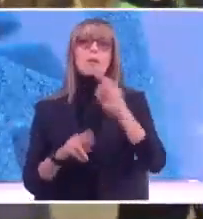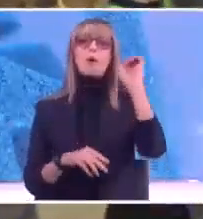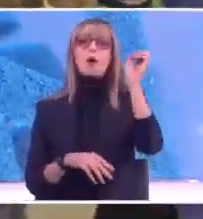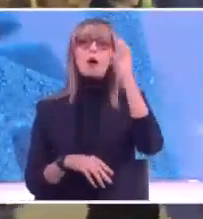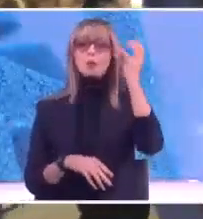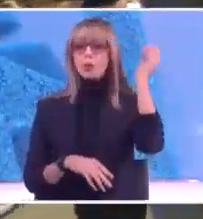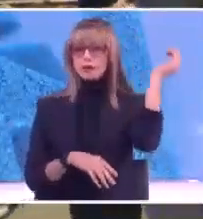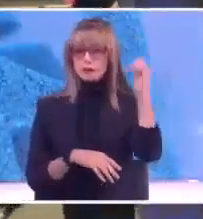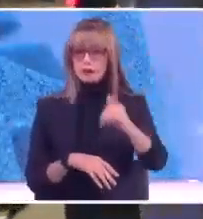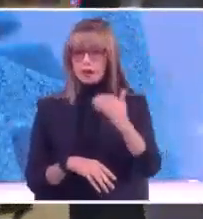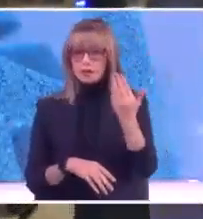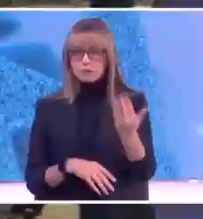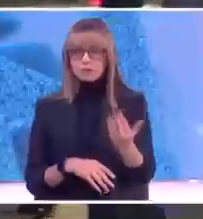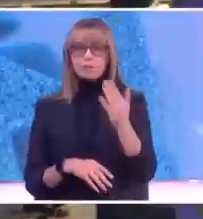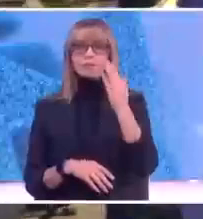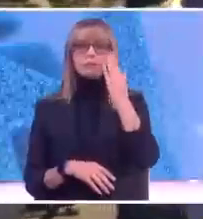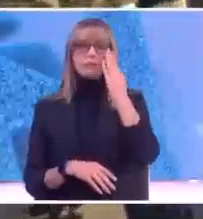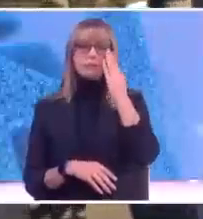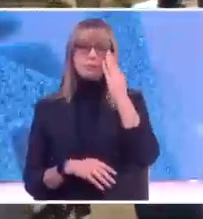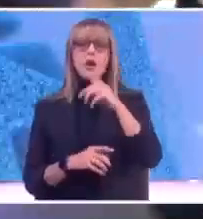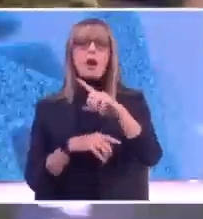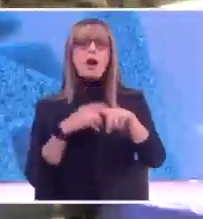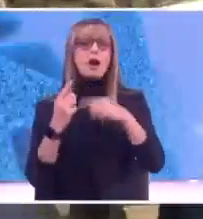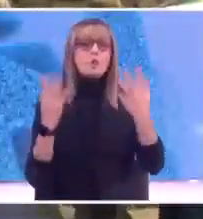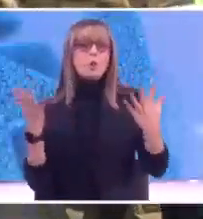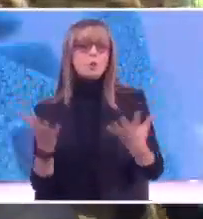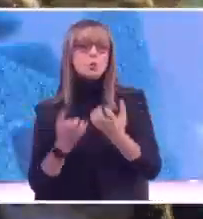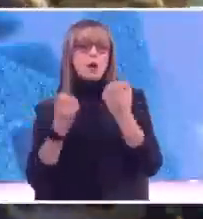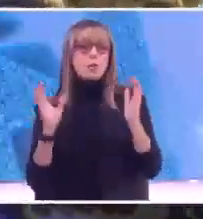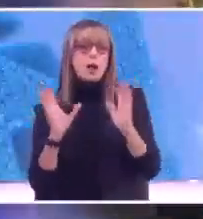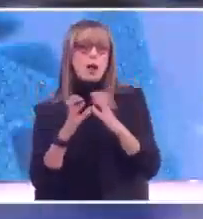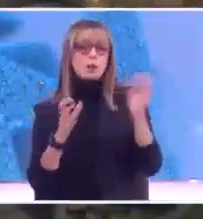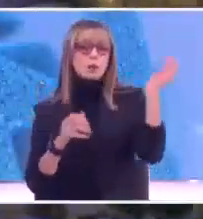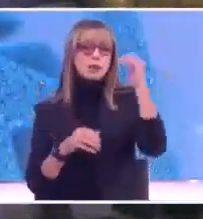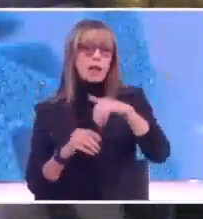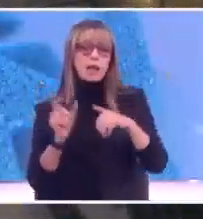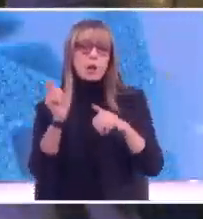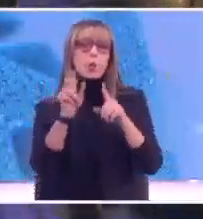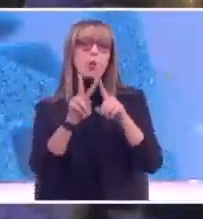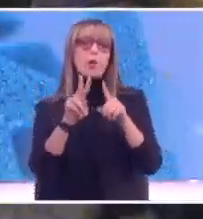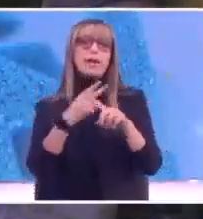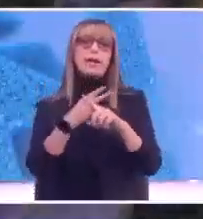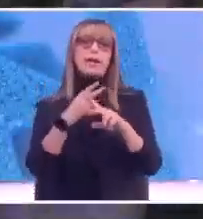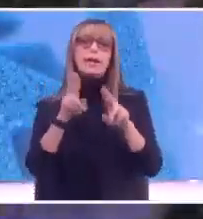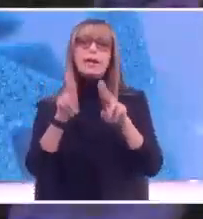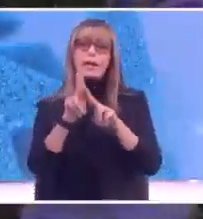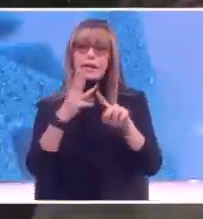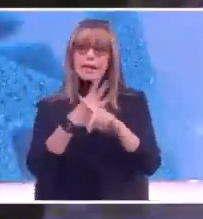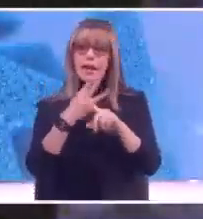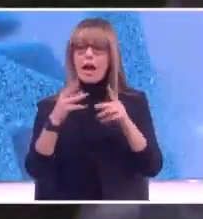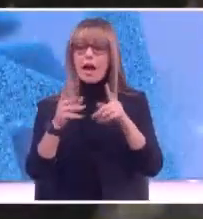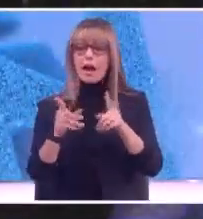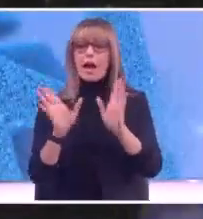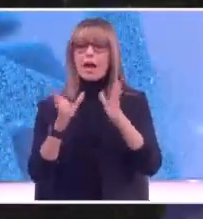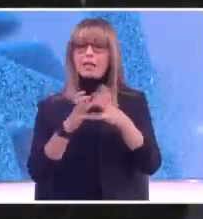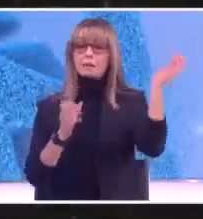buraya sevk edildi. Arama kurtarma ekipleri geldi, UMKE ekipleri geldi ve ilk